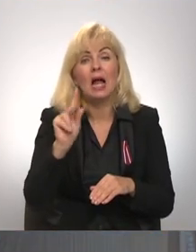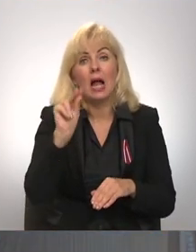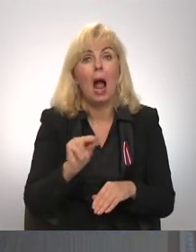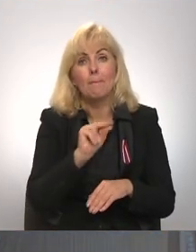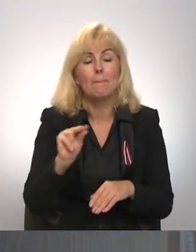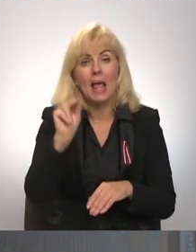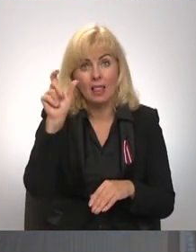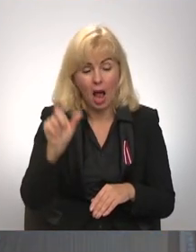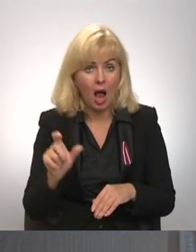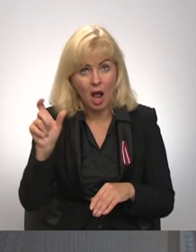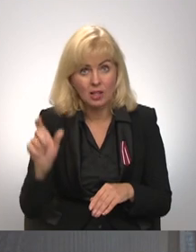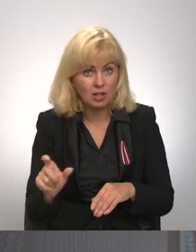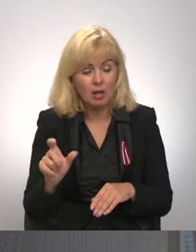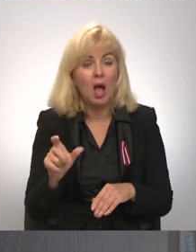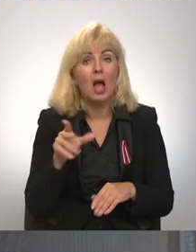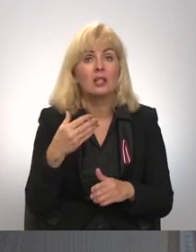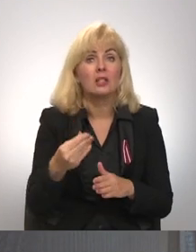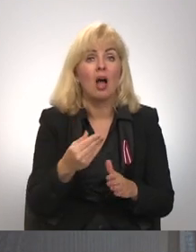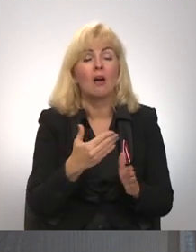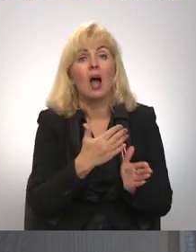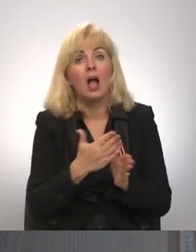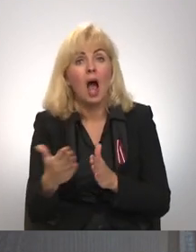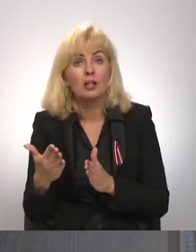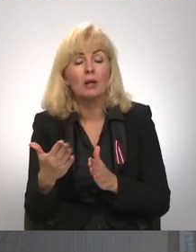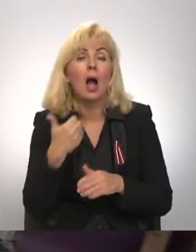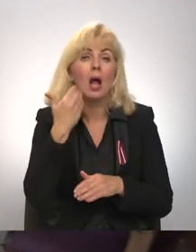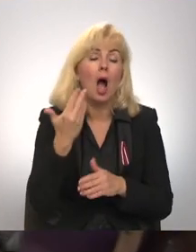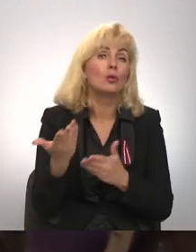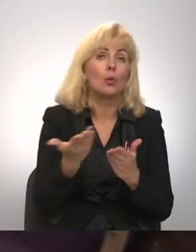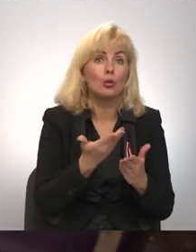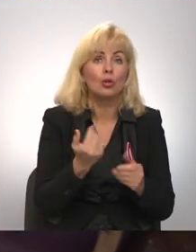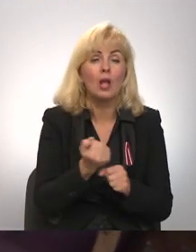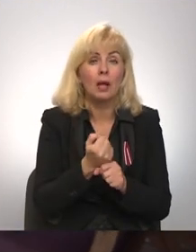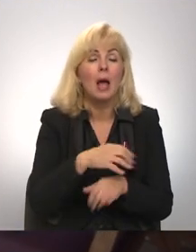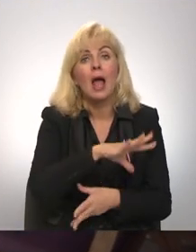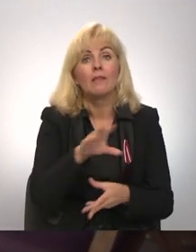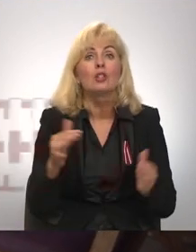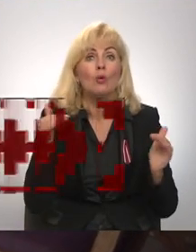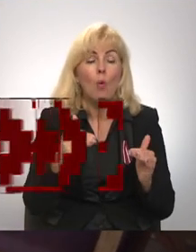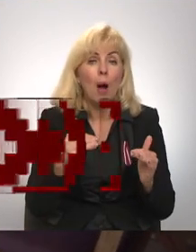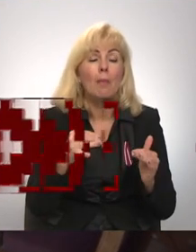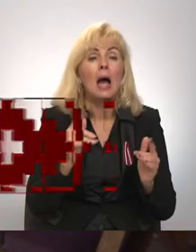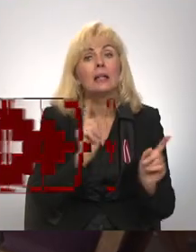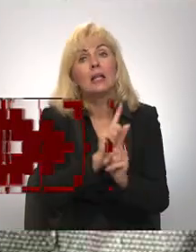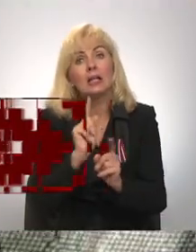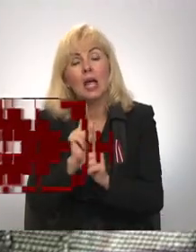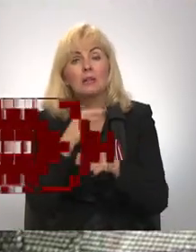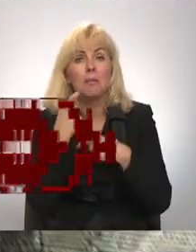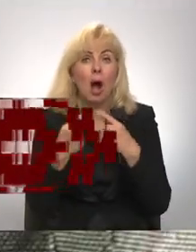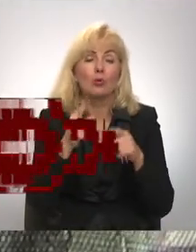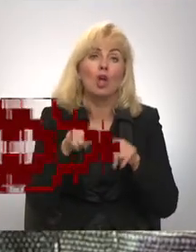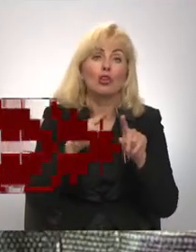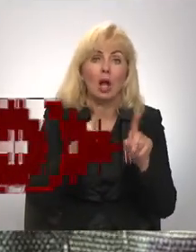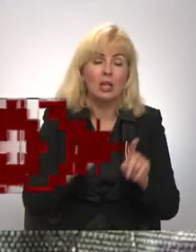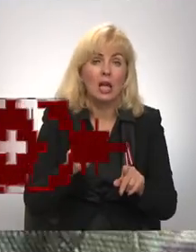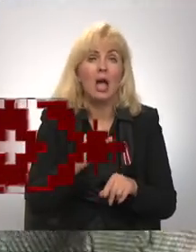tad mums ir savu kārtību, kad, kurš, ko dar. Tāpat arī mēs visi sanākam kopā tikties, lai pārunātu kaut kādas lietas. Anna